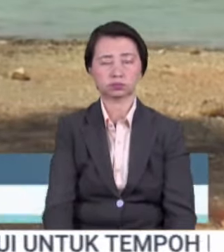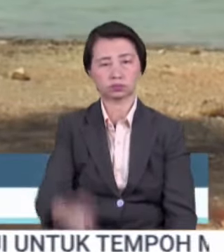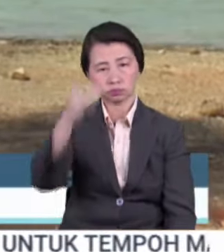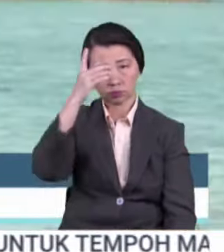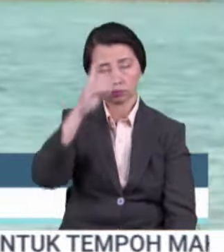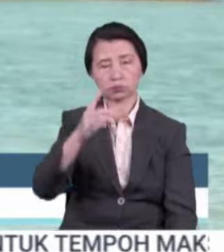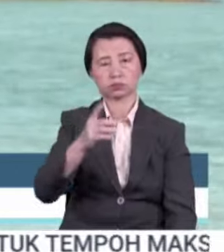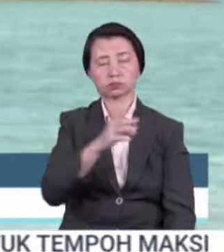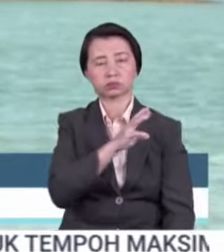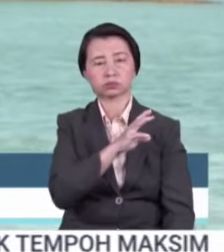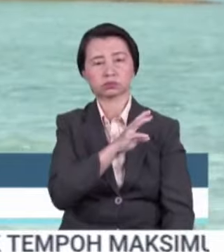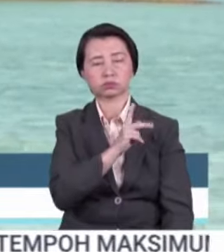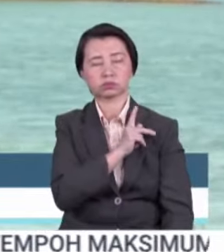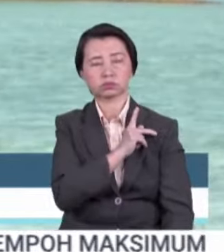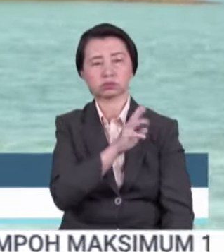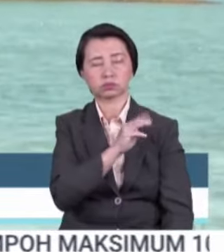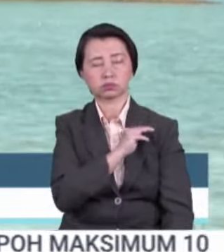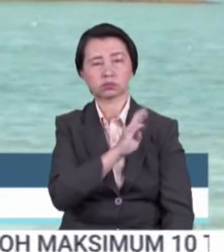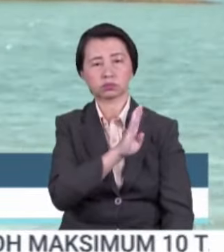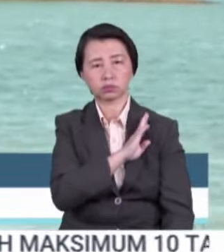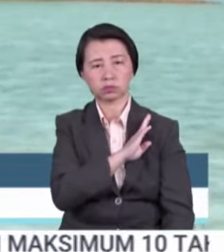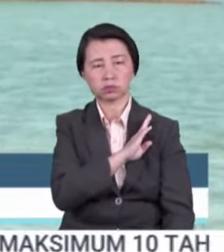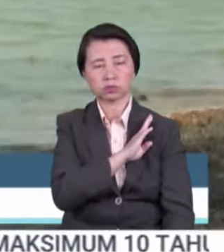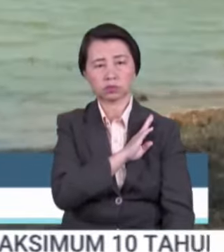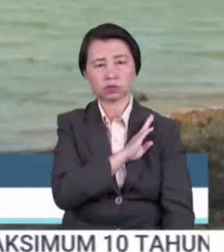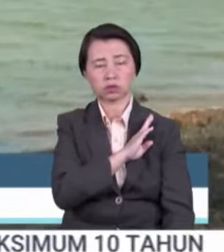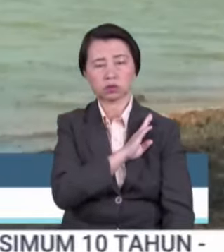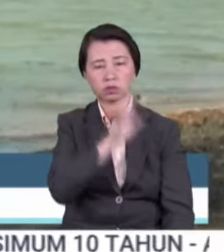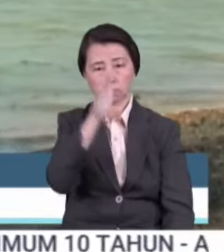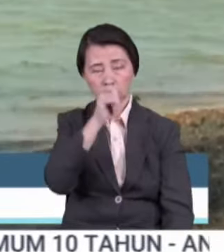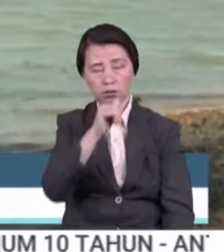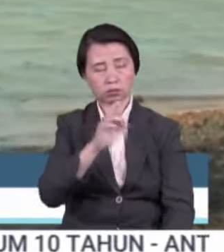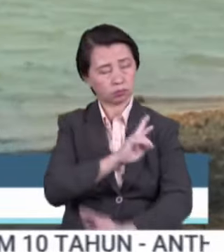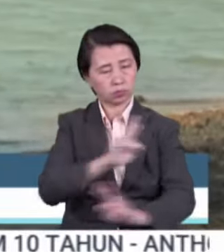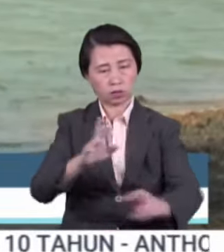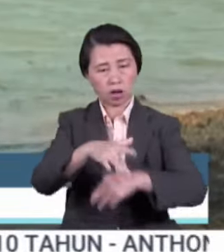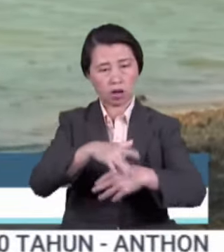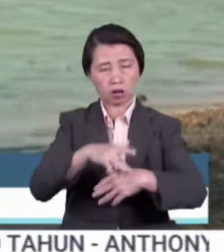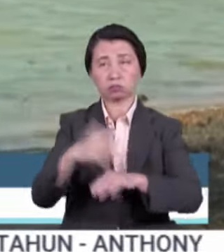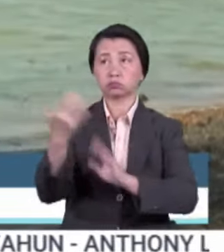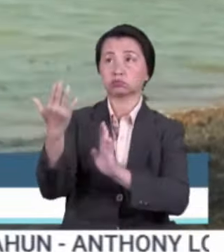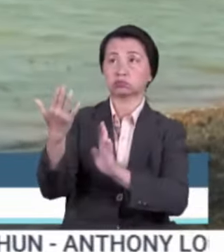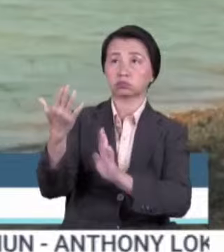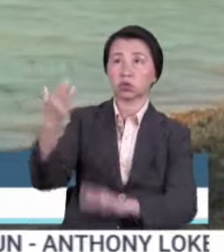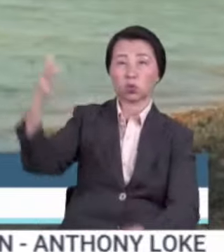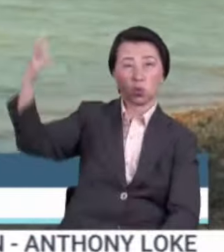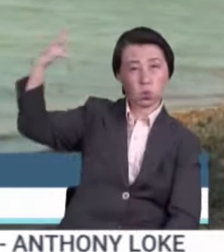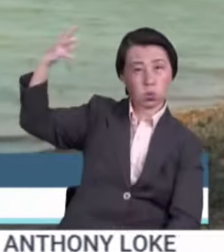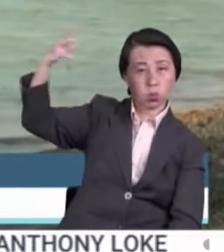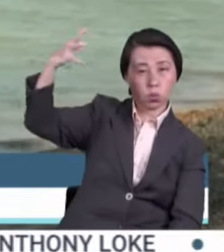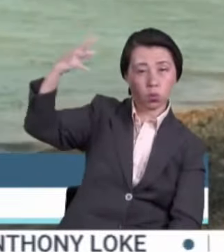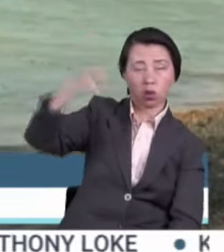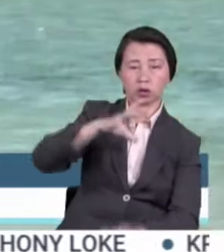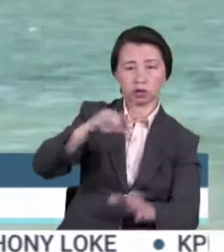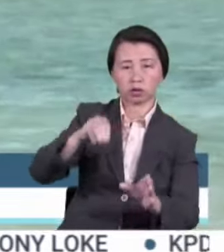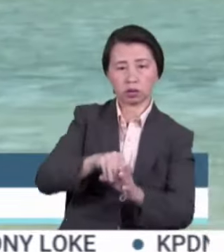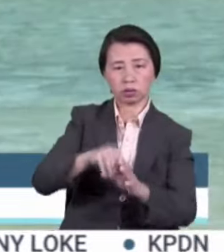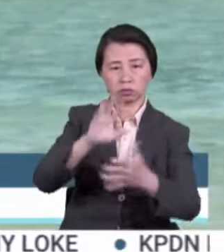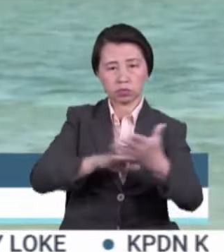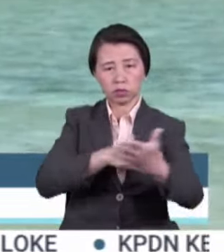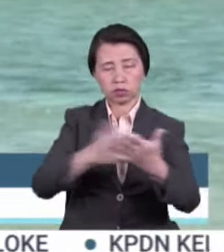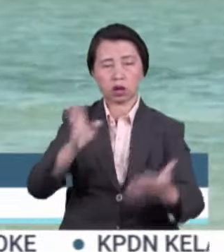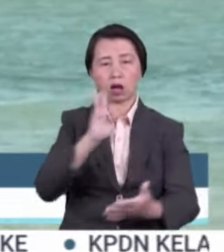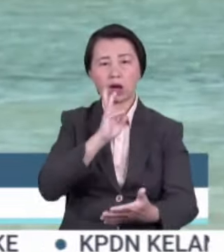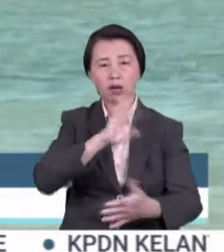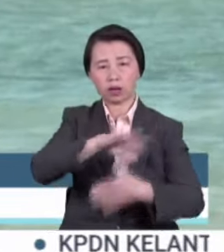Datuk Seri Rau berkata kerajaan negeri telah melakukan persediaan awal bagi menghadapi fenomena El Nino termasuk melakukan penjadualan